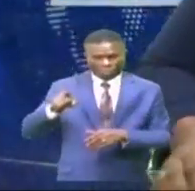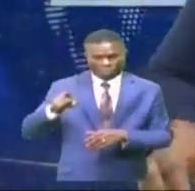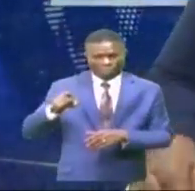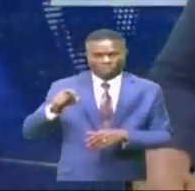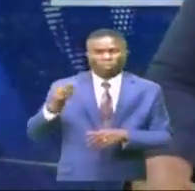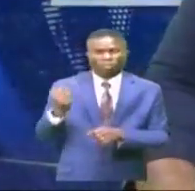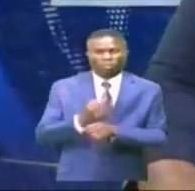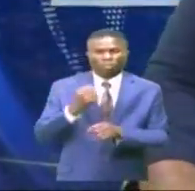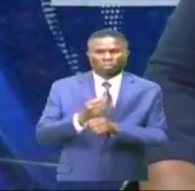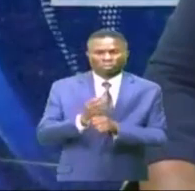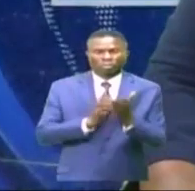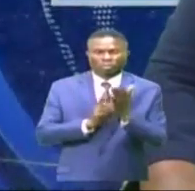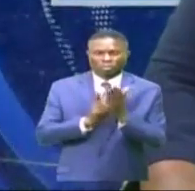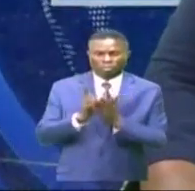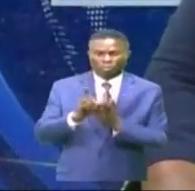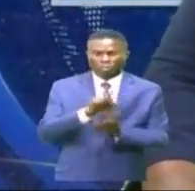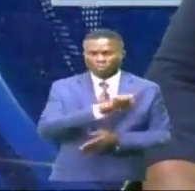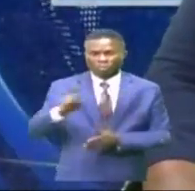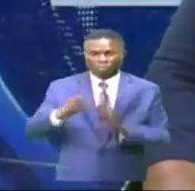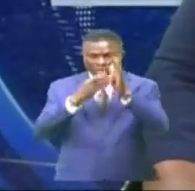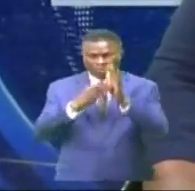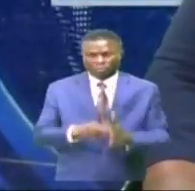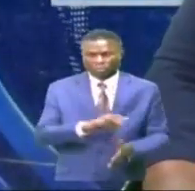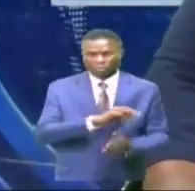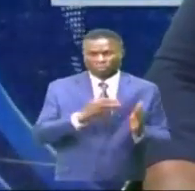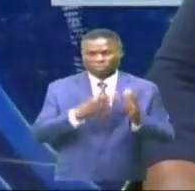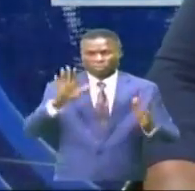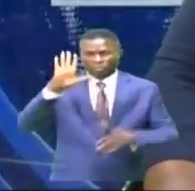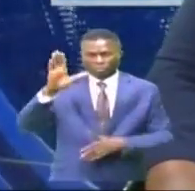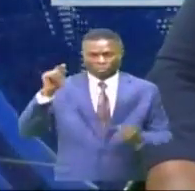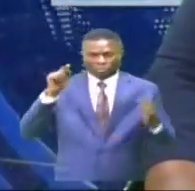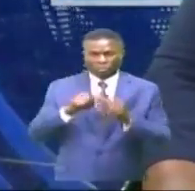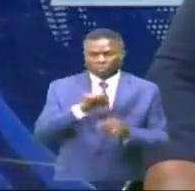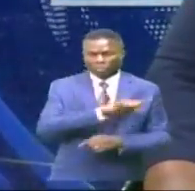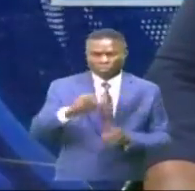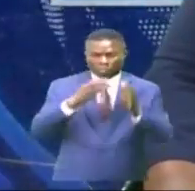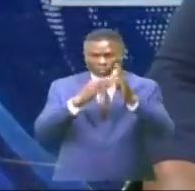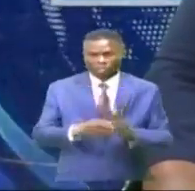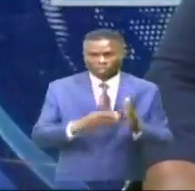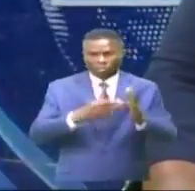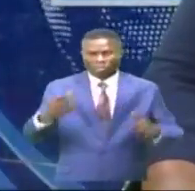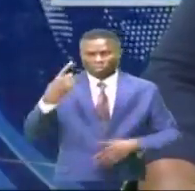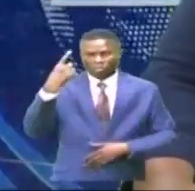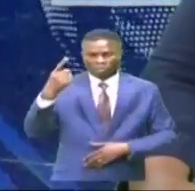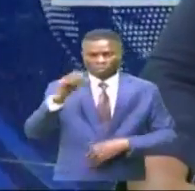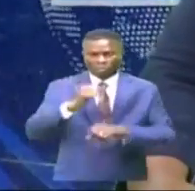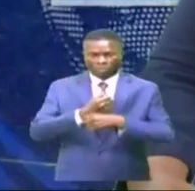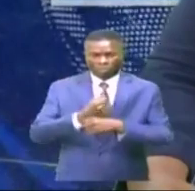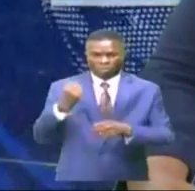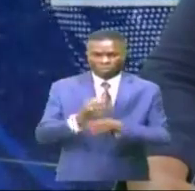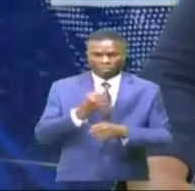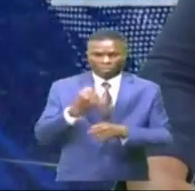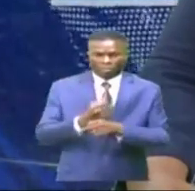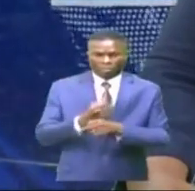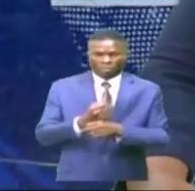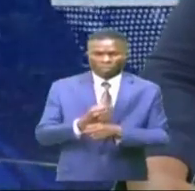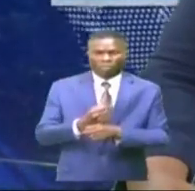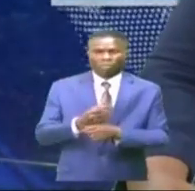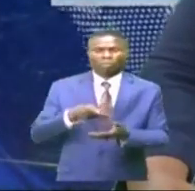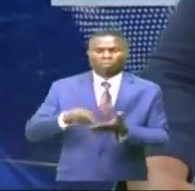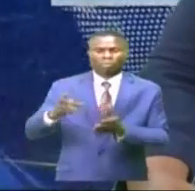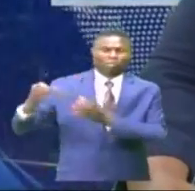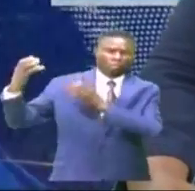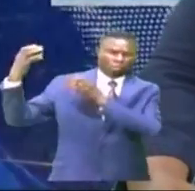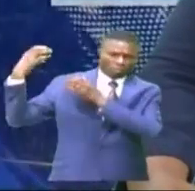atténue les reines de 1985 à 1991 la création du des pensions qu'on